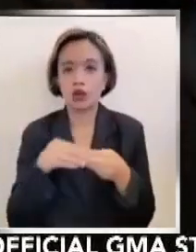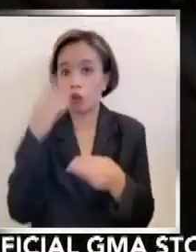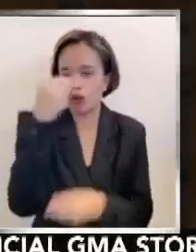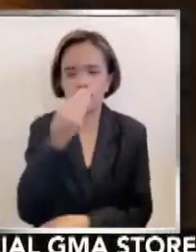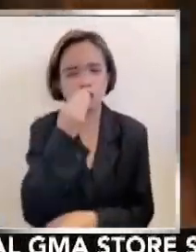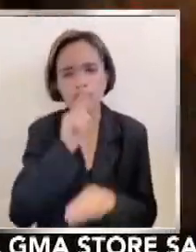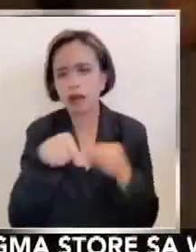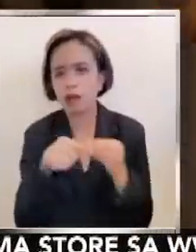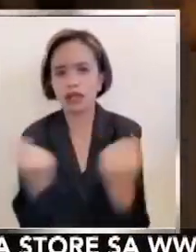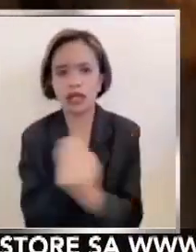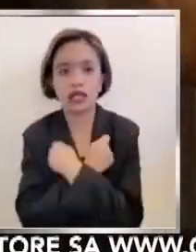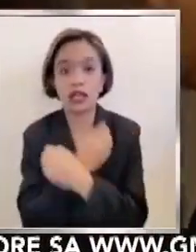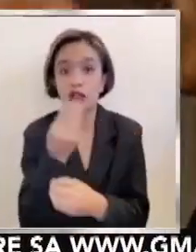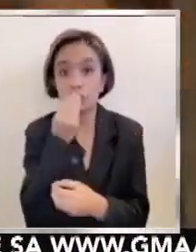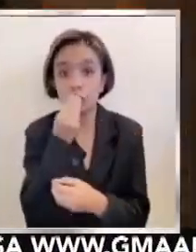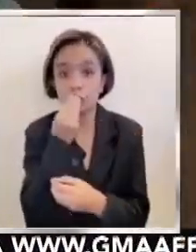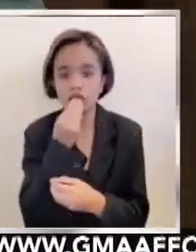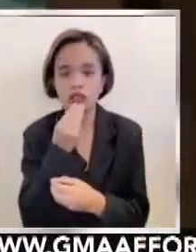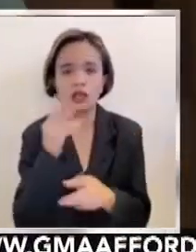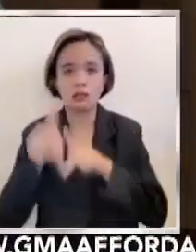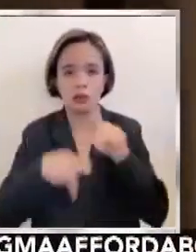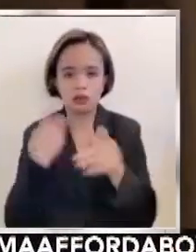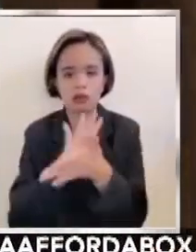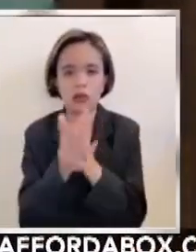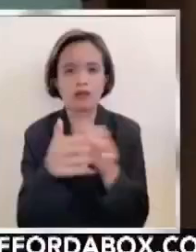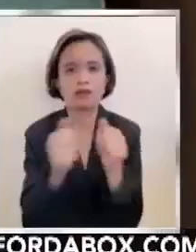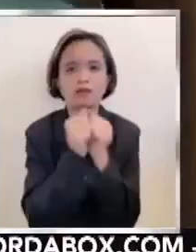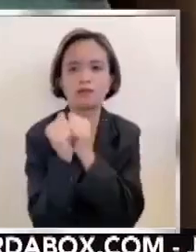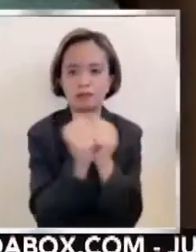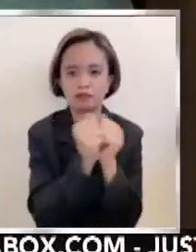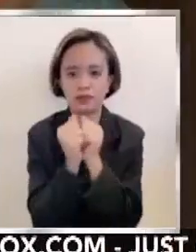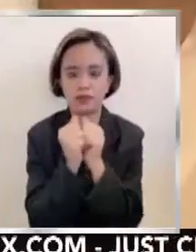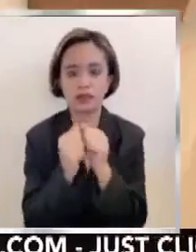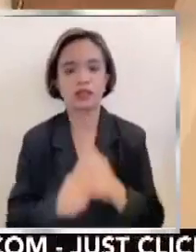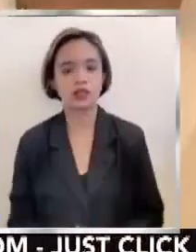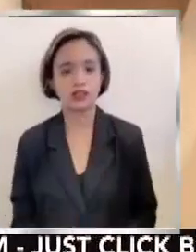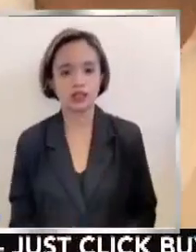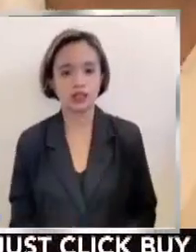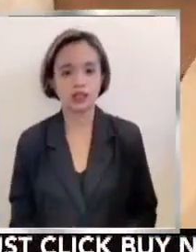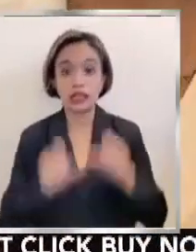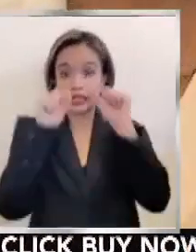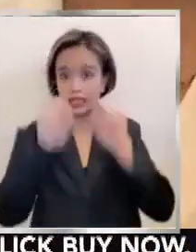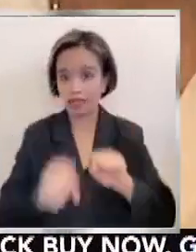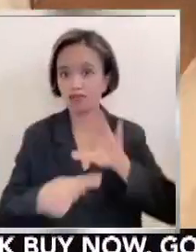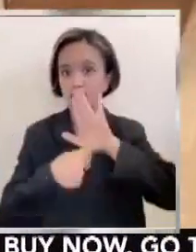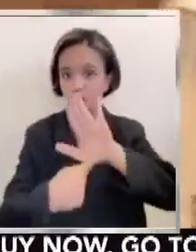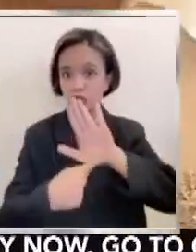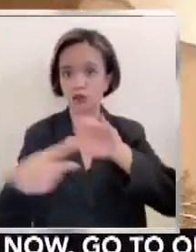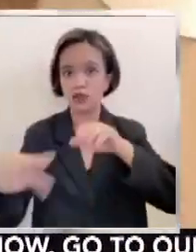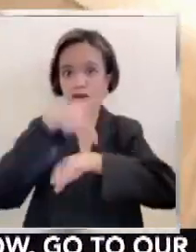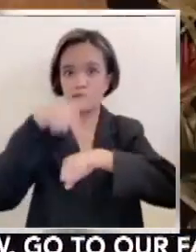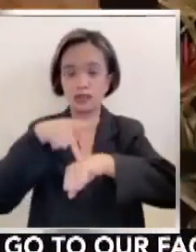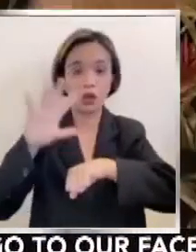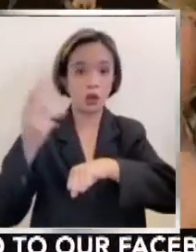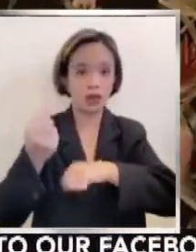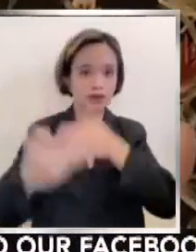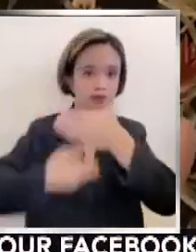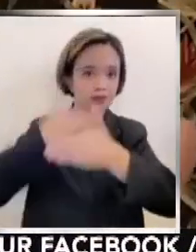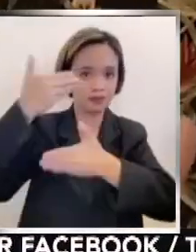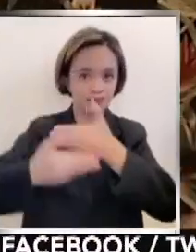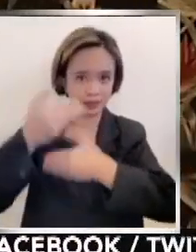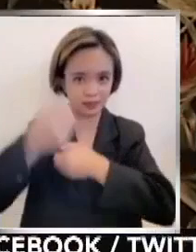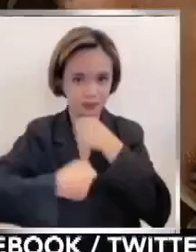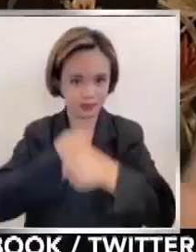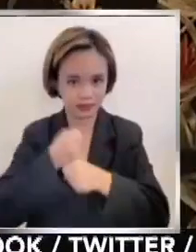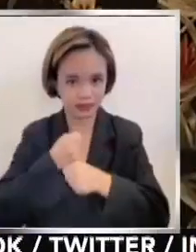together. Malaki rin daw ang posibilidad na maipalabas ito sa Pilipinas sa darating na taon. We will dub